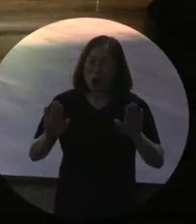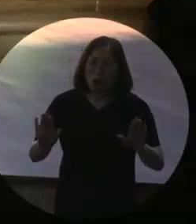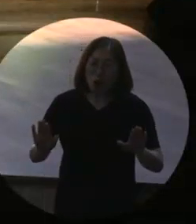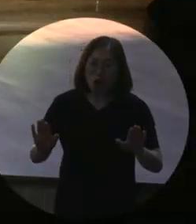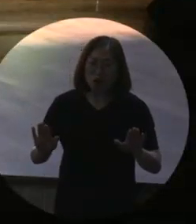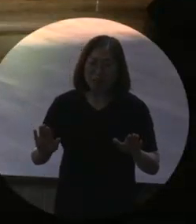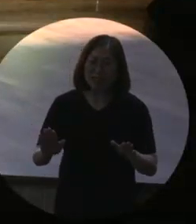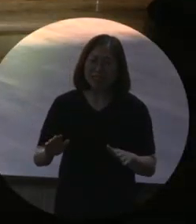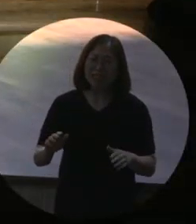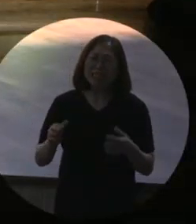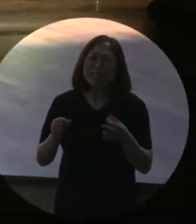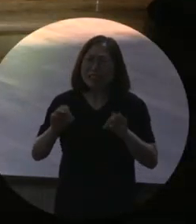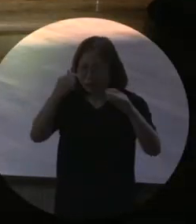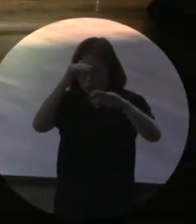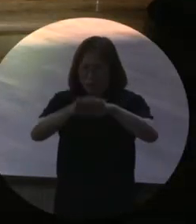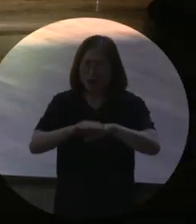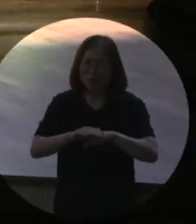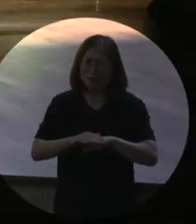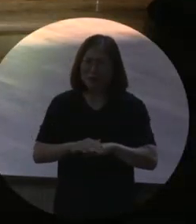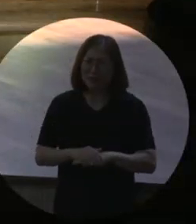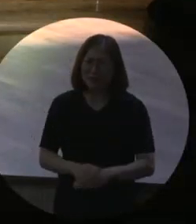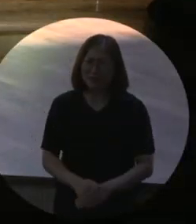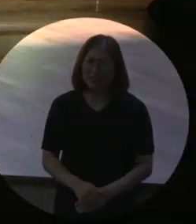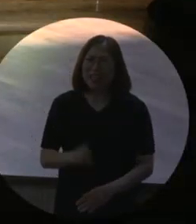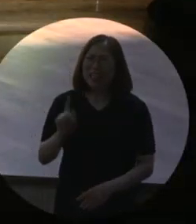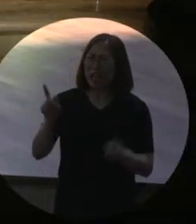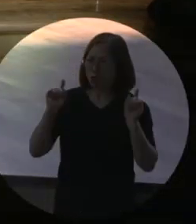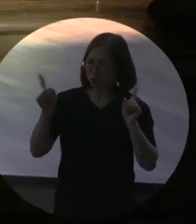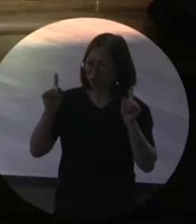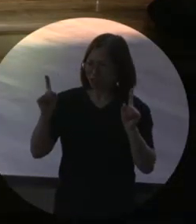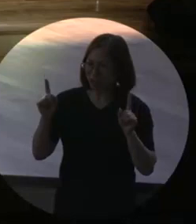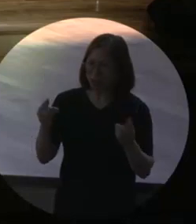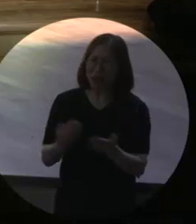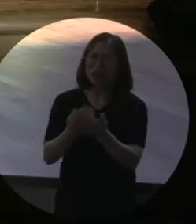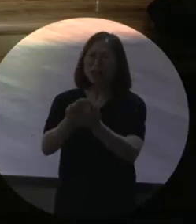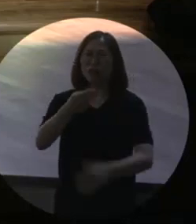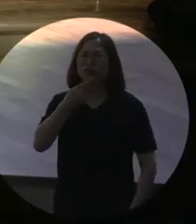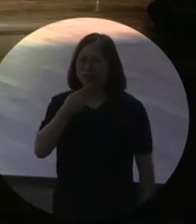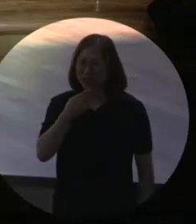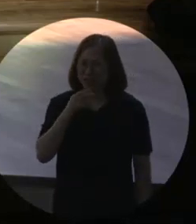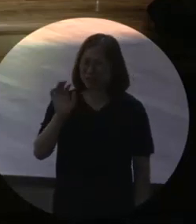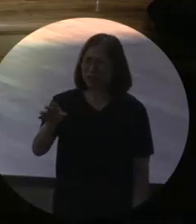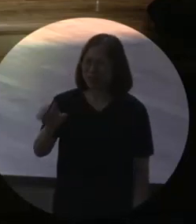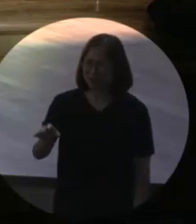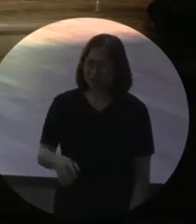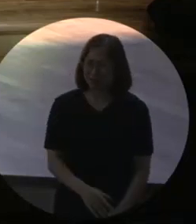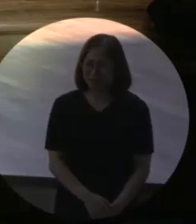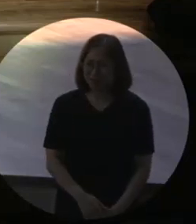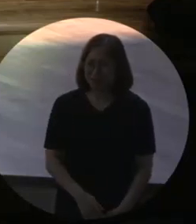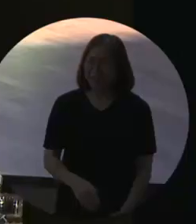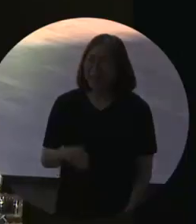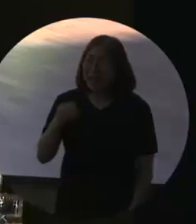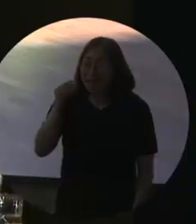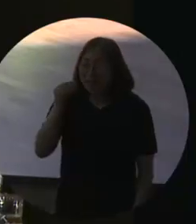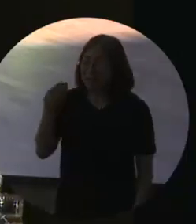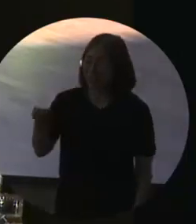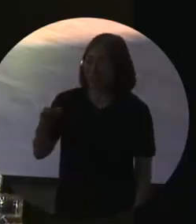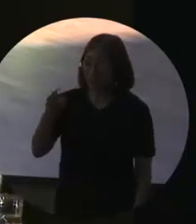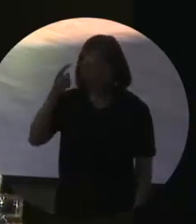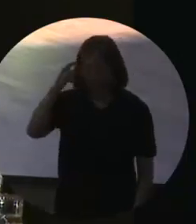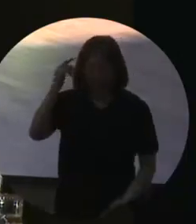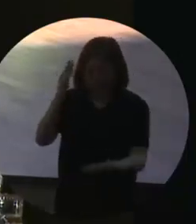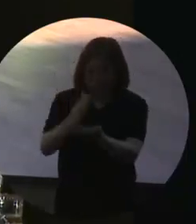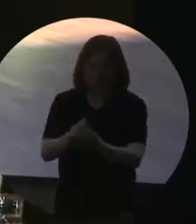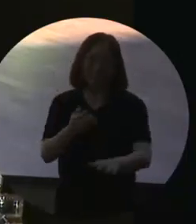누가 몰라? 이렇게 다들 놀 생각만 하니까 발전이 없는 거 아니야? 제발 자기 생각만 하지 말고